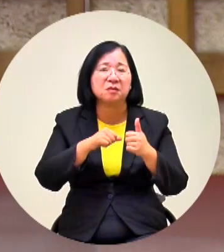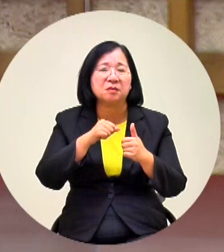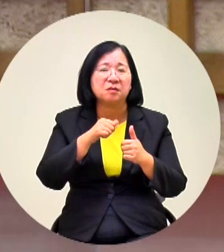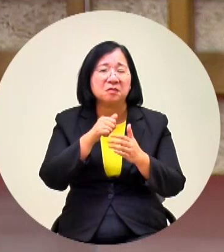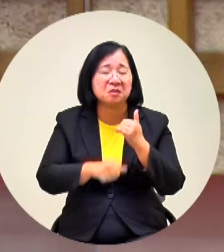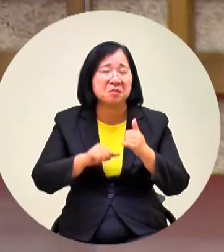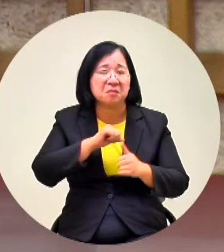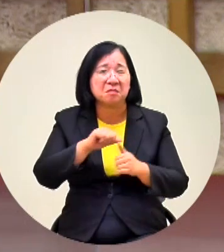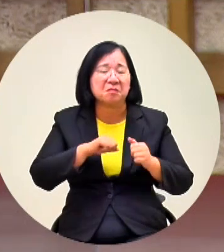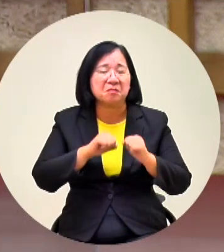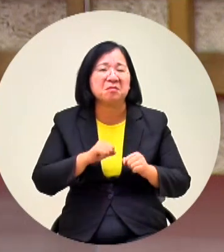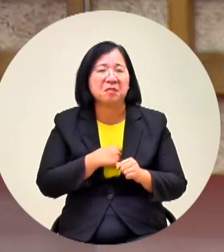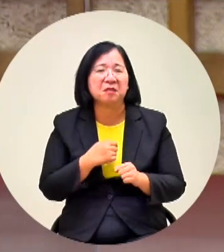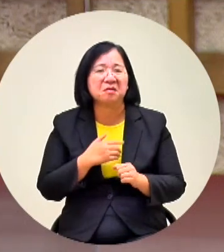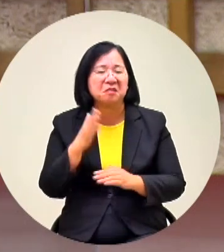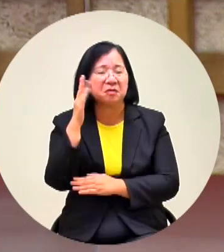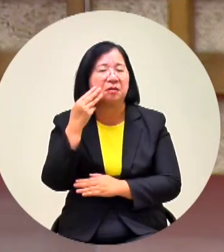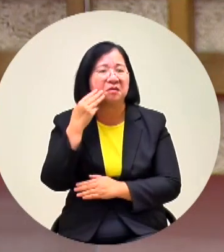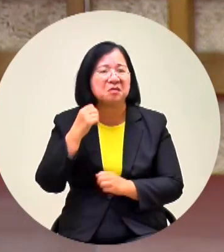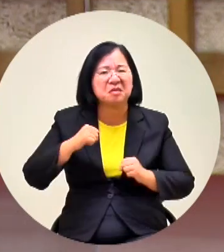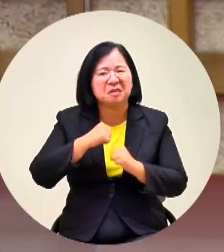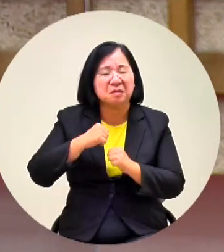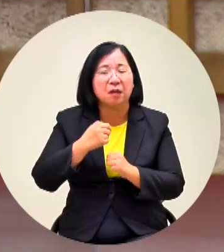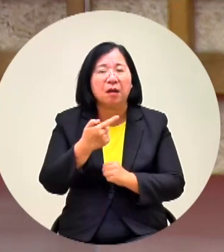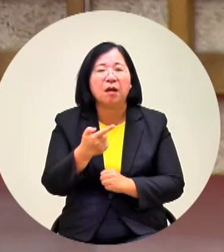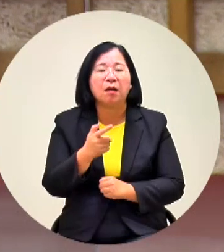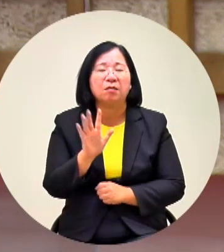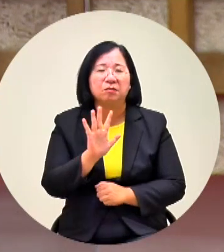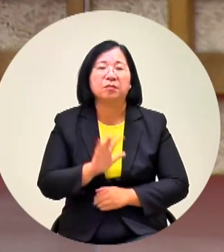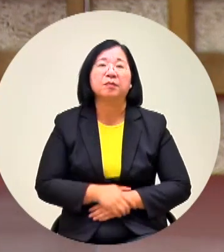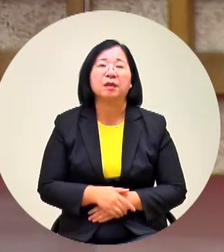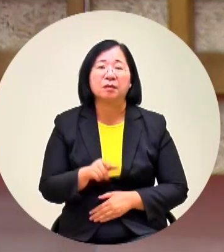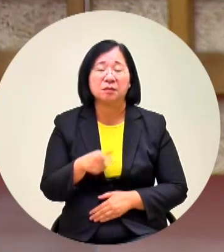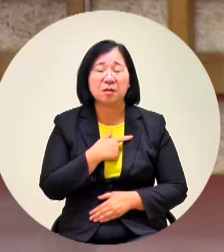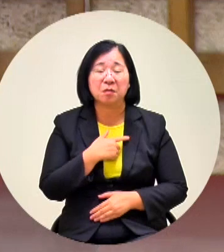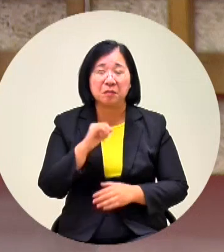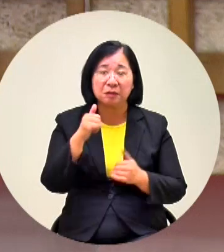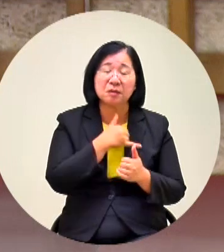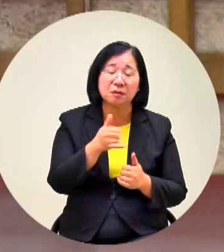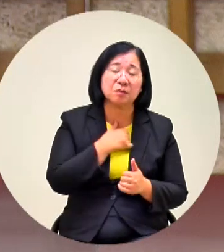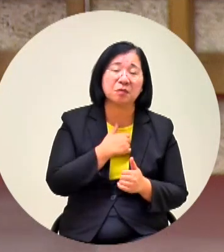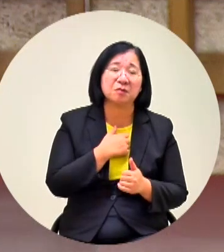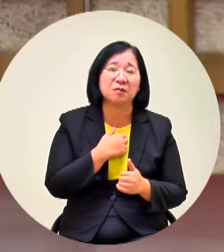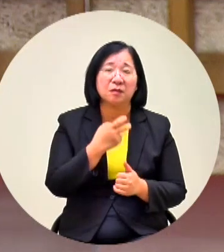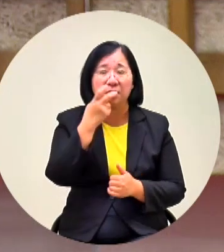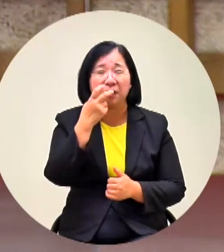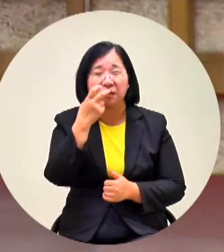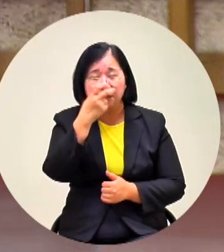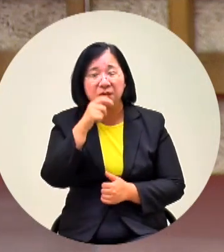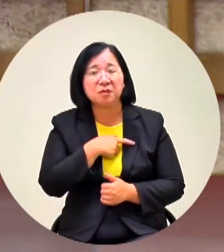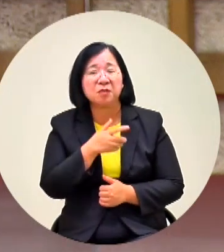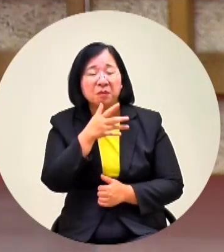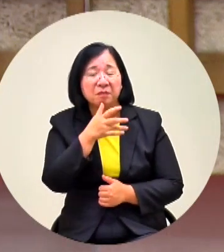们议员在议事厅执行监督，做各项发言，虽然有言论免责权，但是呢，